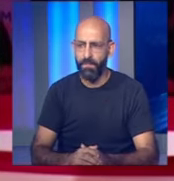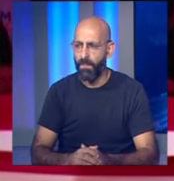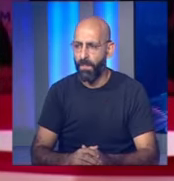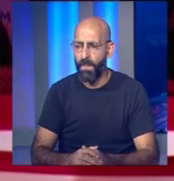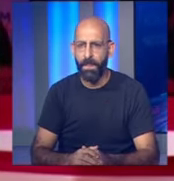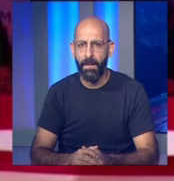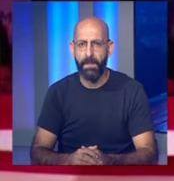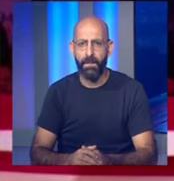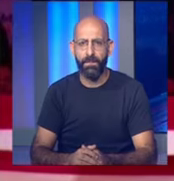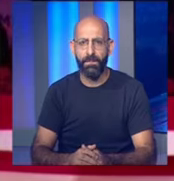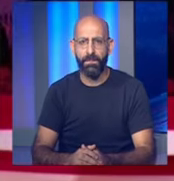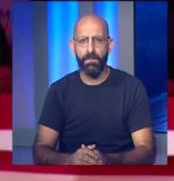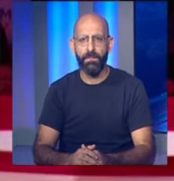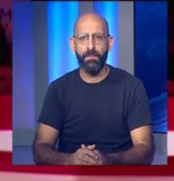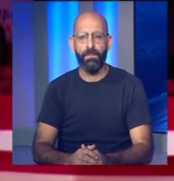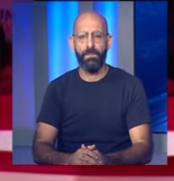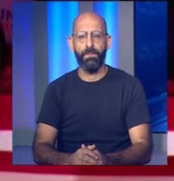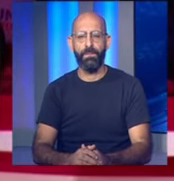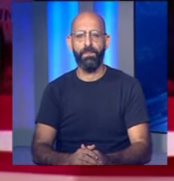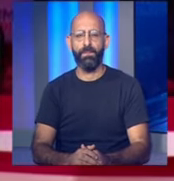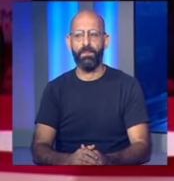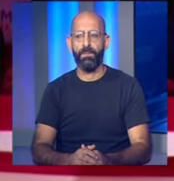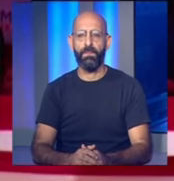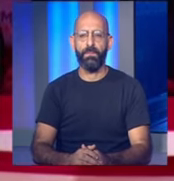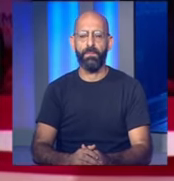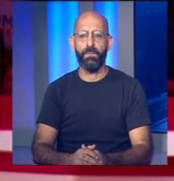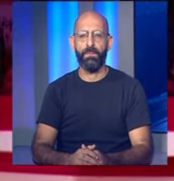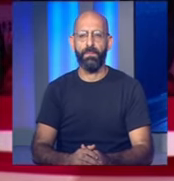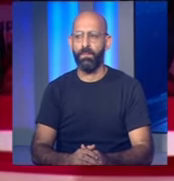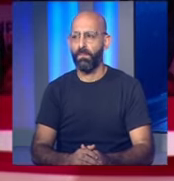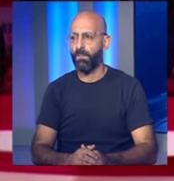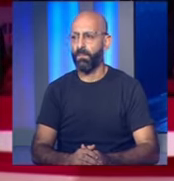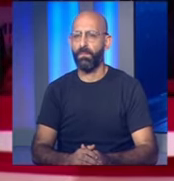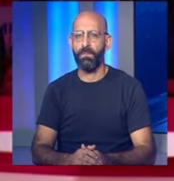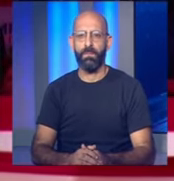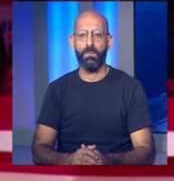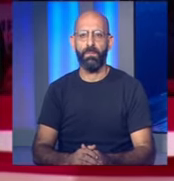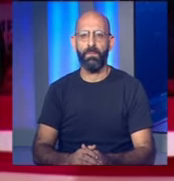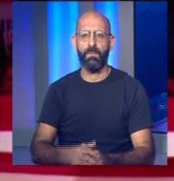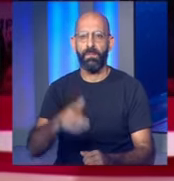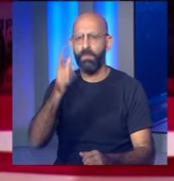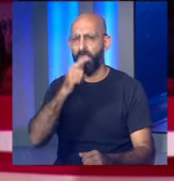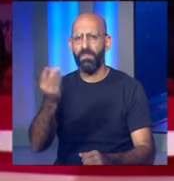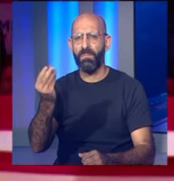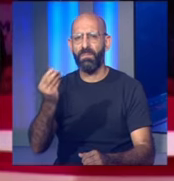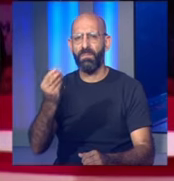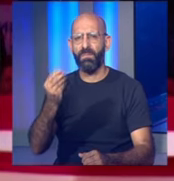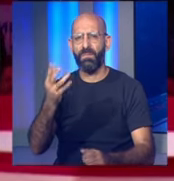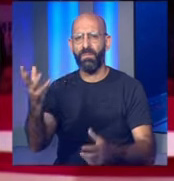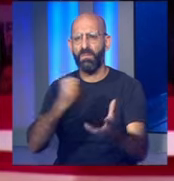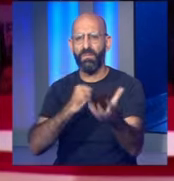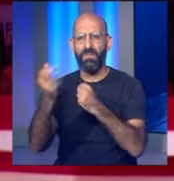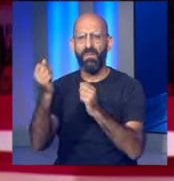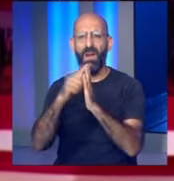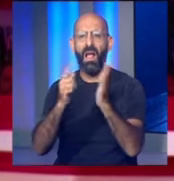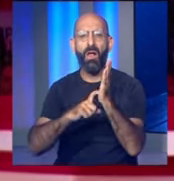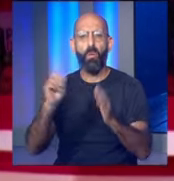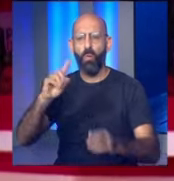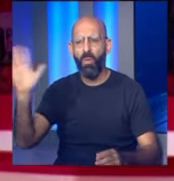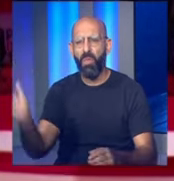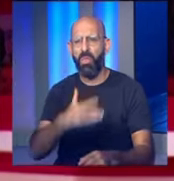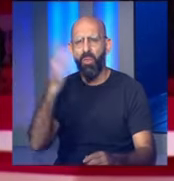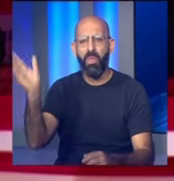That crooked Joe Biden has done a terrible job. You've destroyed our country. We're